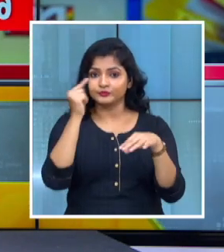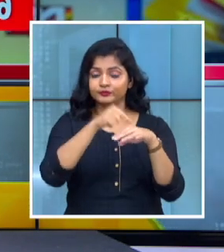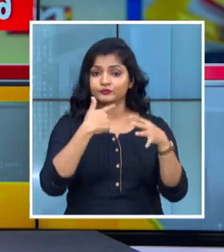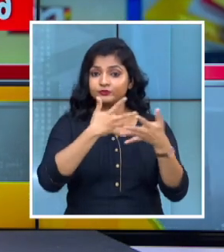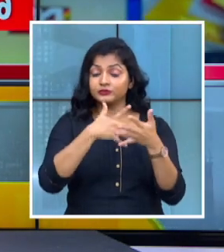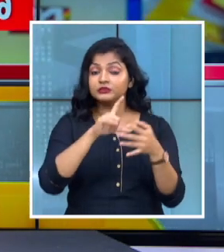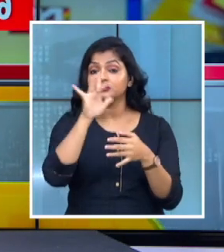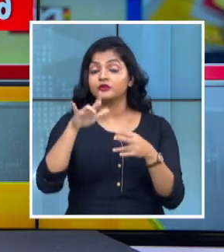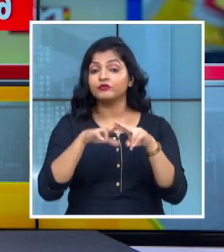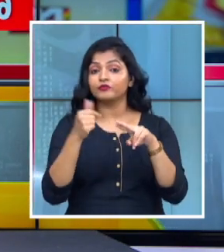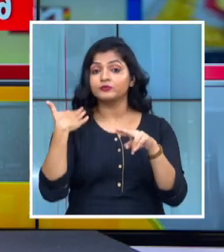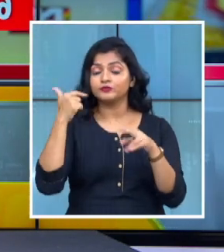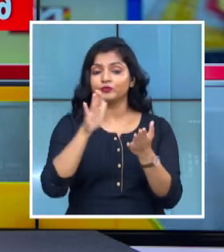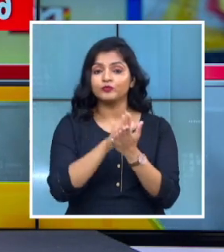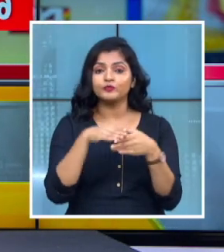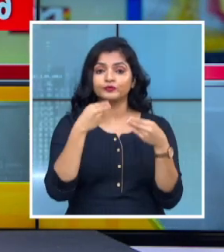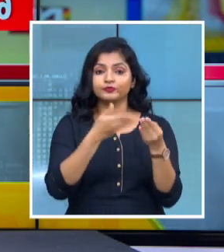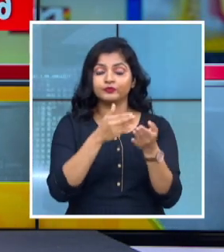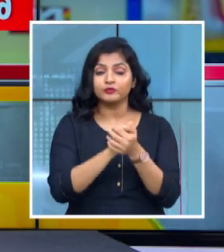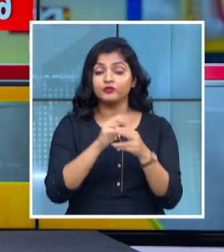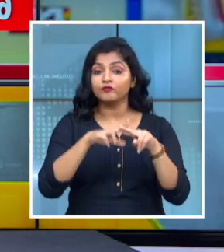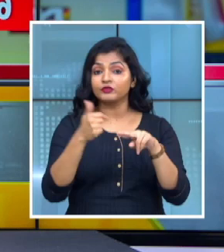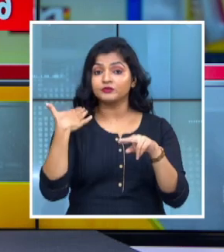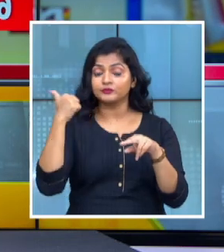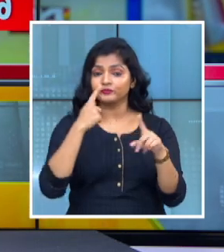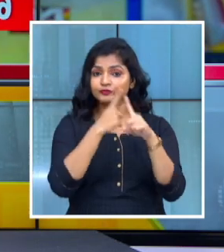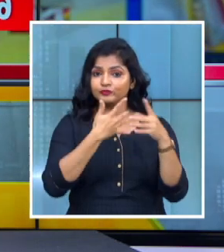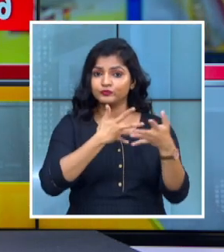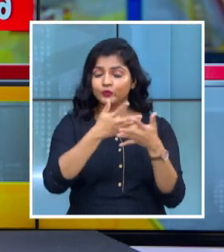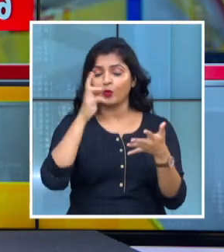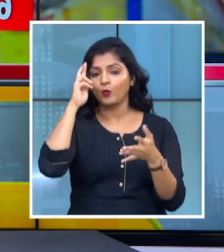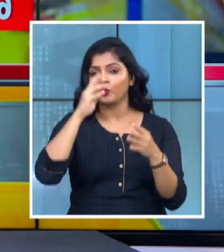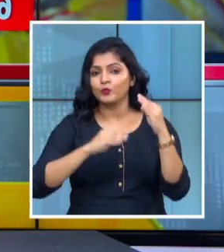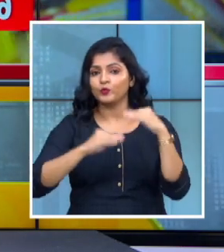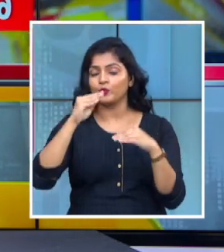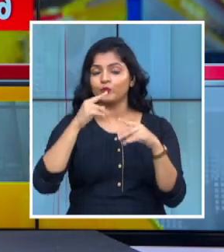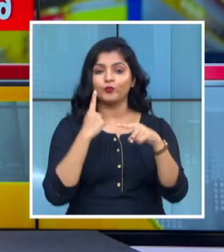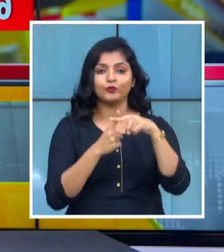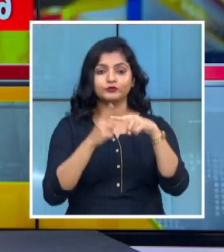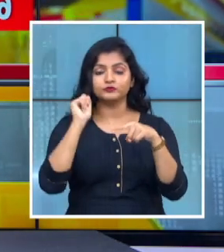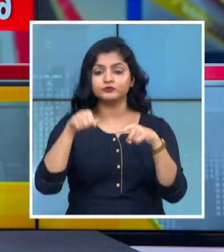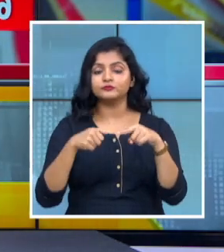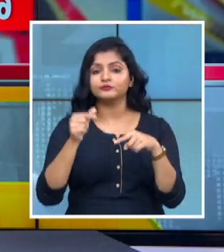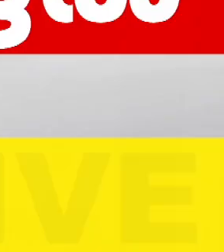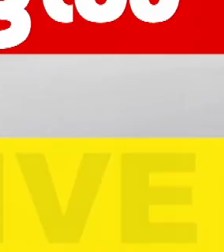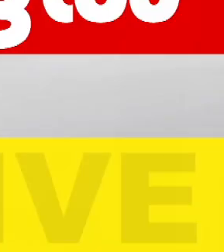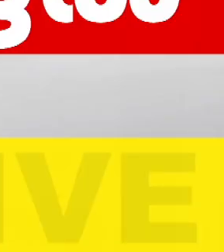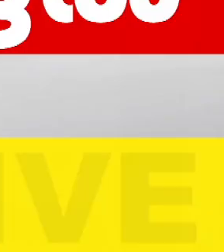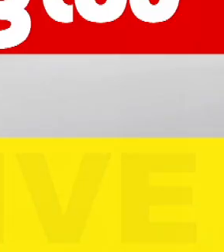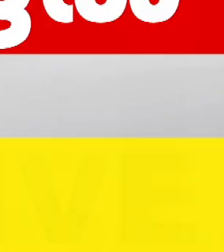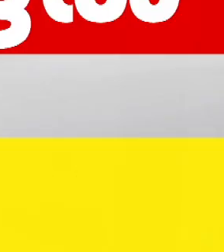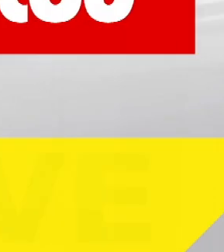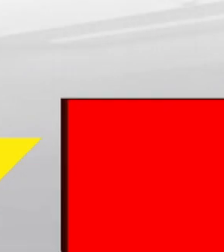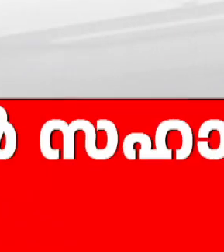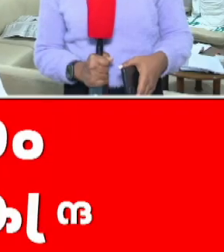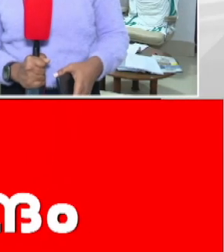ധനമന്ത്രി നിർമ്മല സീതാരാമൻ ഉറപ്പ് നൽകിയത്. ധനമന്ത്രിയുമായുള്ള കൂടിക്കാഴ്ചയിൽ പ്രതീക്ഷയുണ്ടെന്ന് KV തോമസ് 24നോട് പറഞ്ഞു. വയനാട് വിഷയത്തിൽ കേന്ദ്രമന്ത്രി